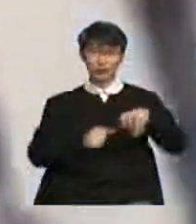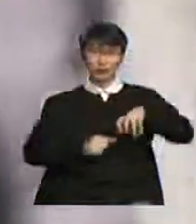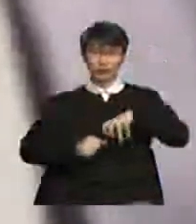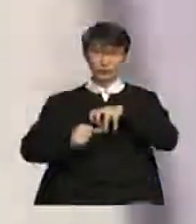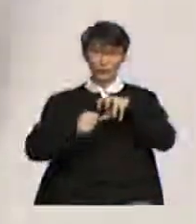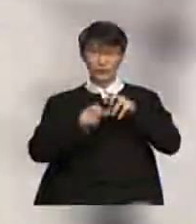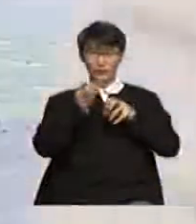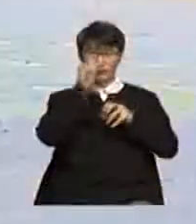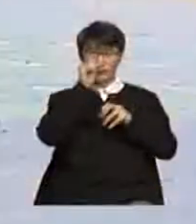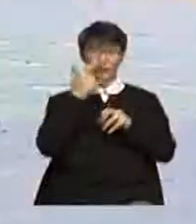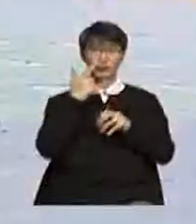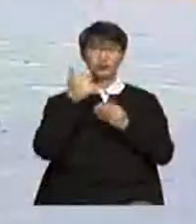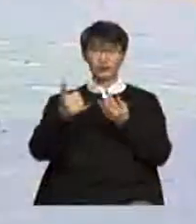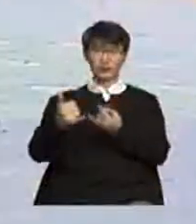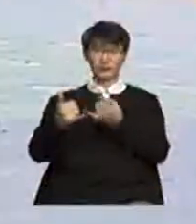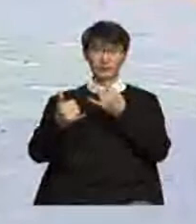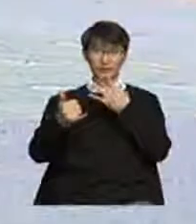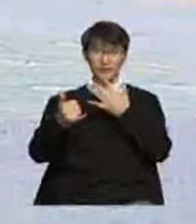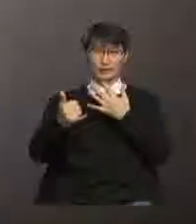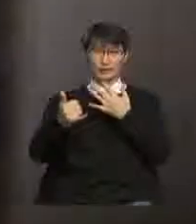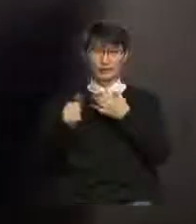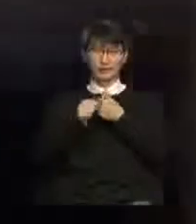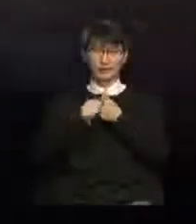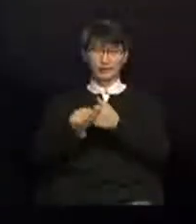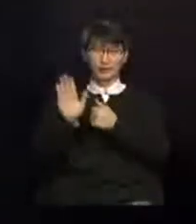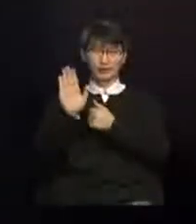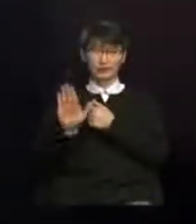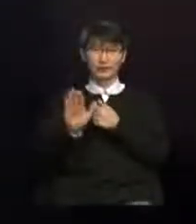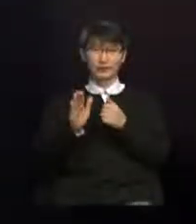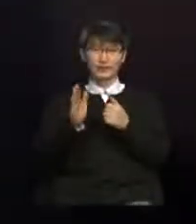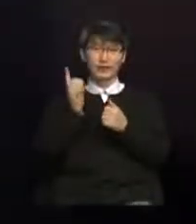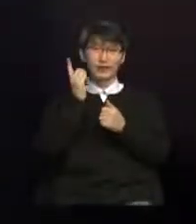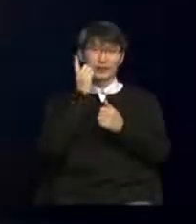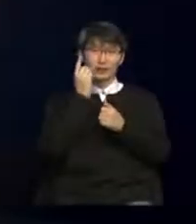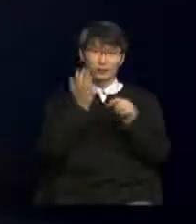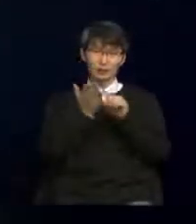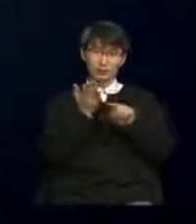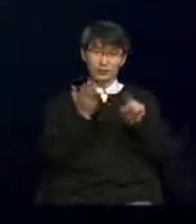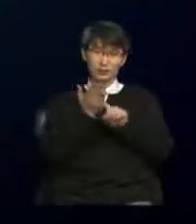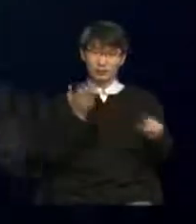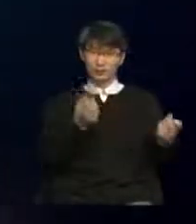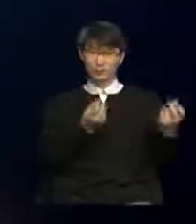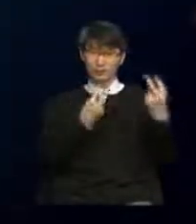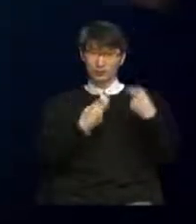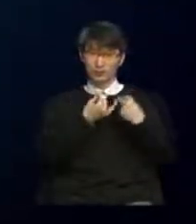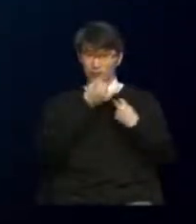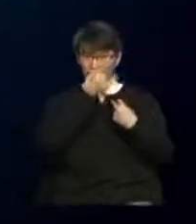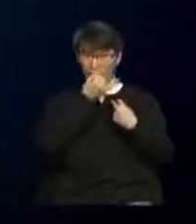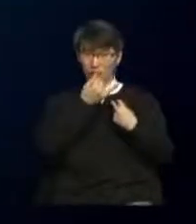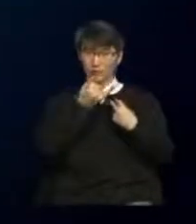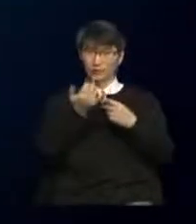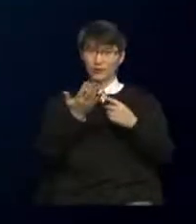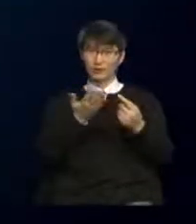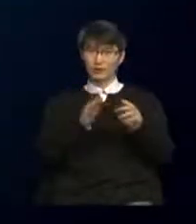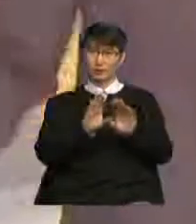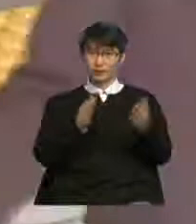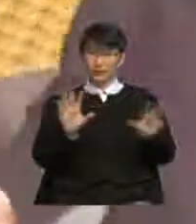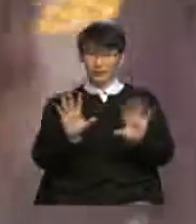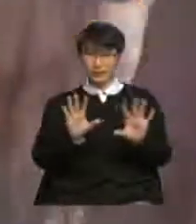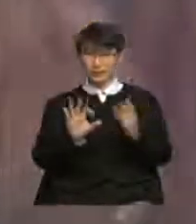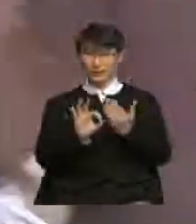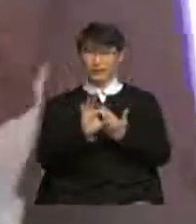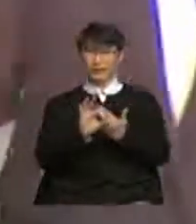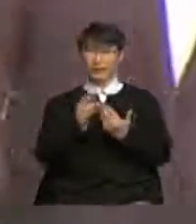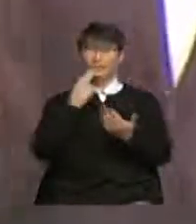있는 세대주가 그 대상입니다. 이에 따라 앞으로는 모바일 고지서가 우선 송부되고 해당 고지서를 미열람한 경우에